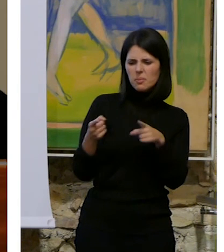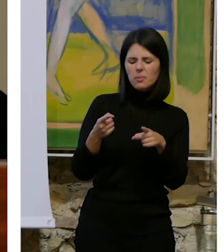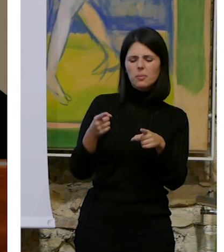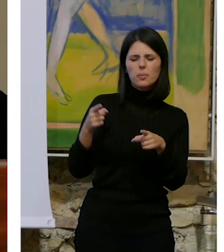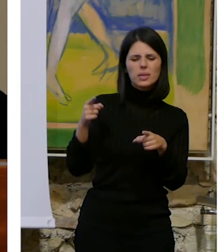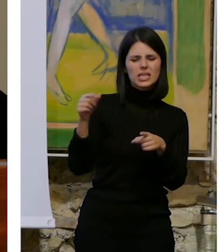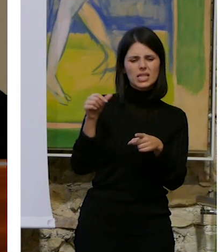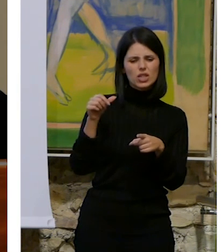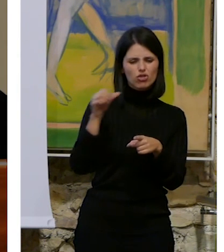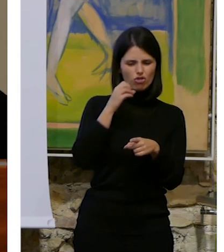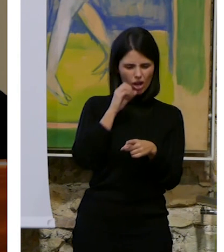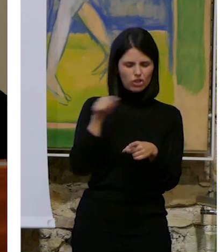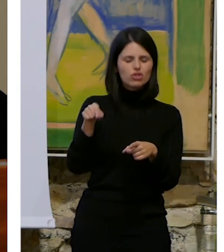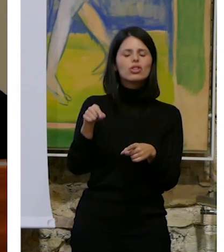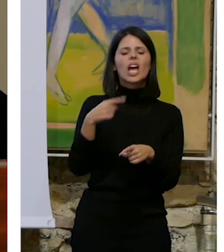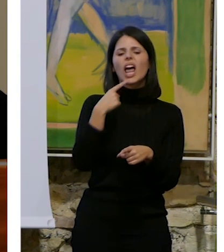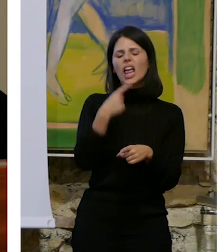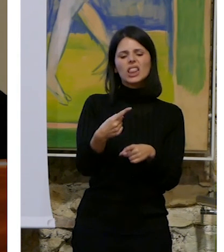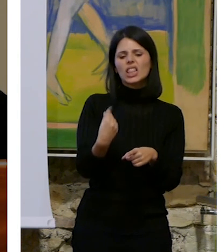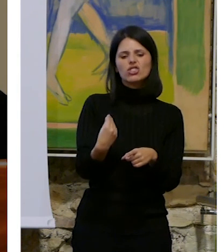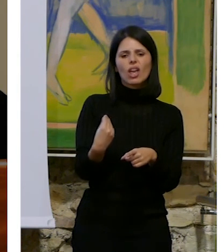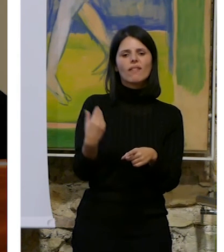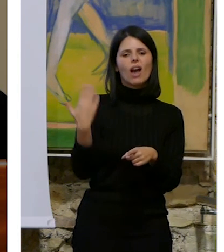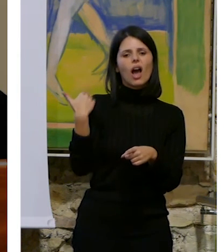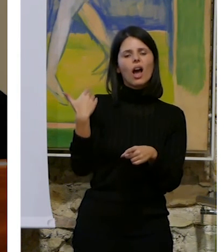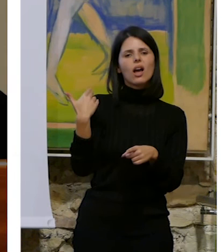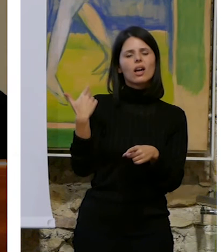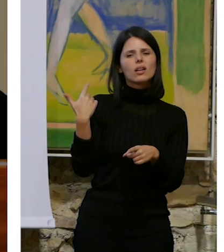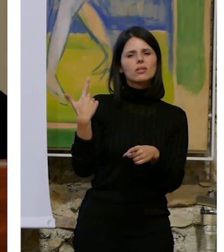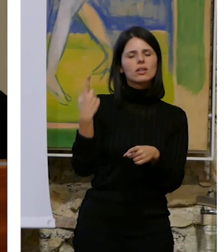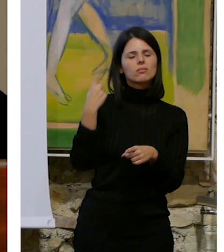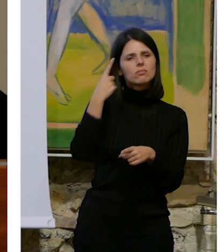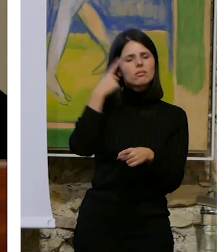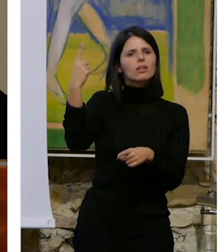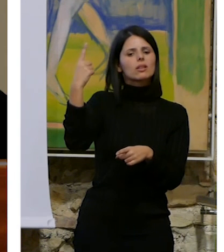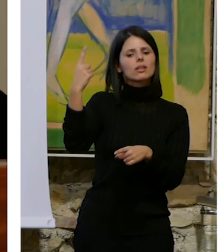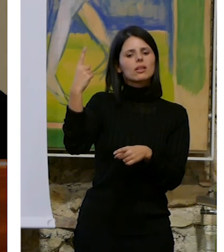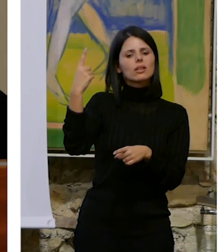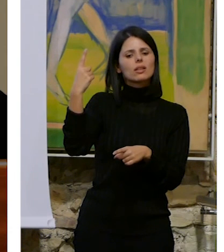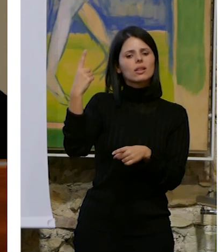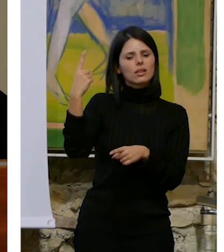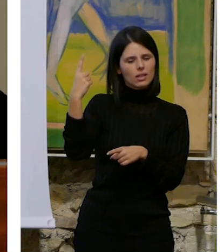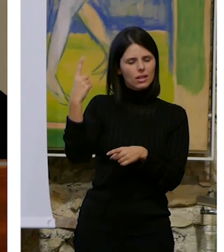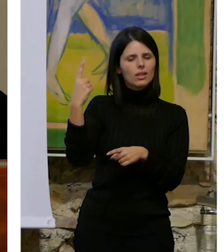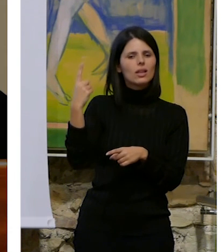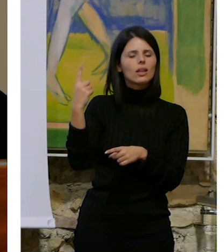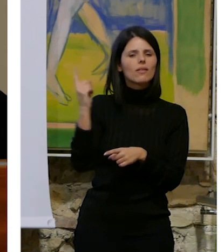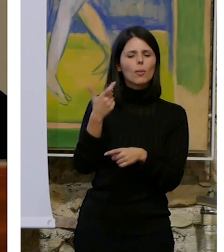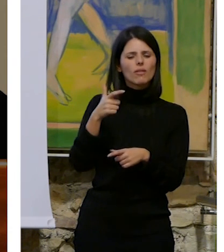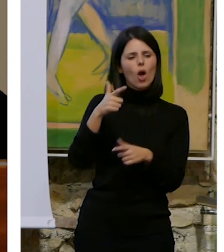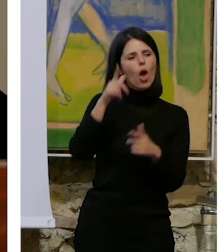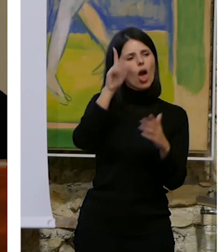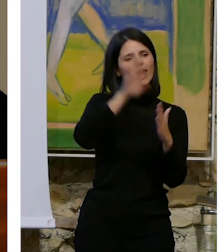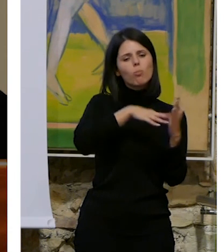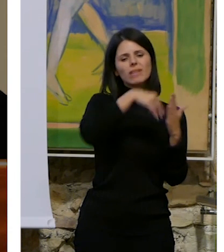Churchill diceva la democrazia è il peggio dei governi eccetto gli altri, e lì era venuta questa intuizione, perché l'imbianchino con